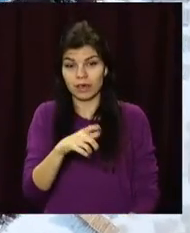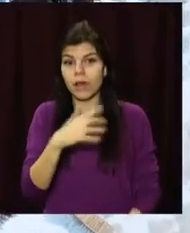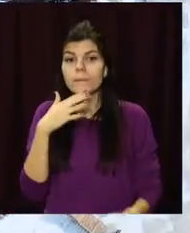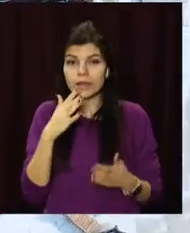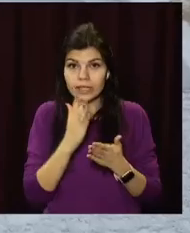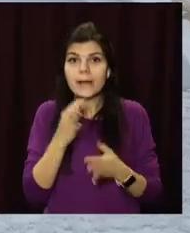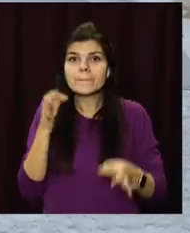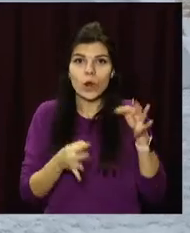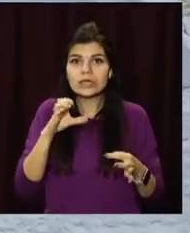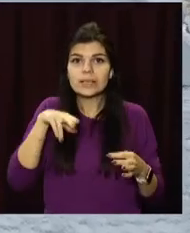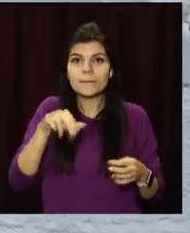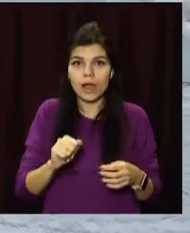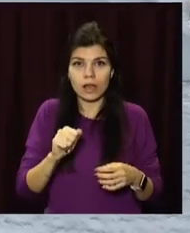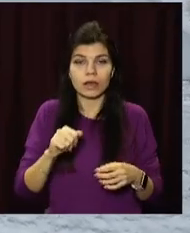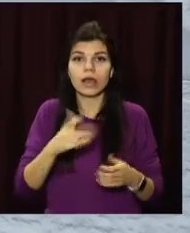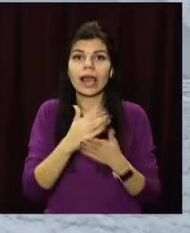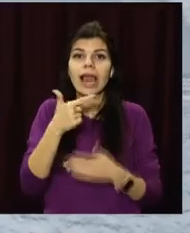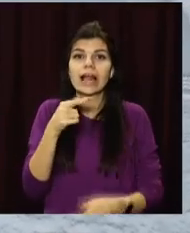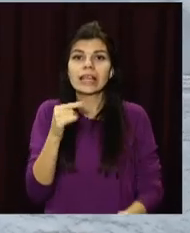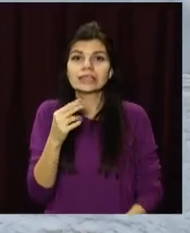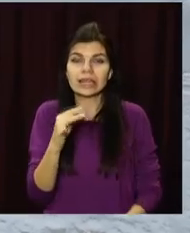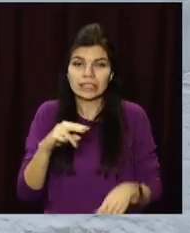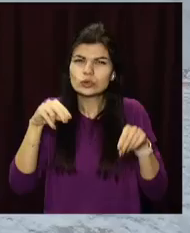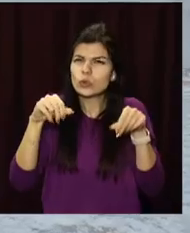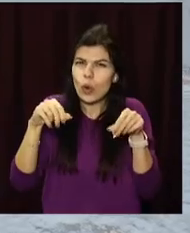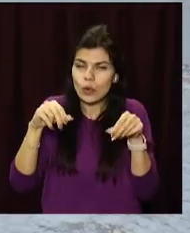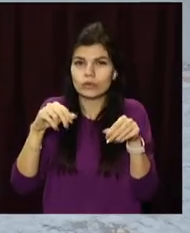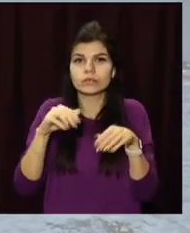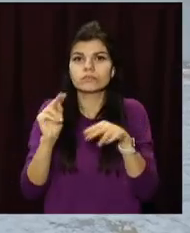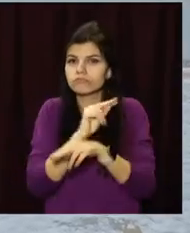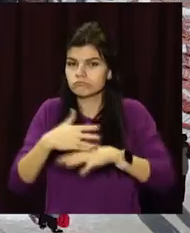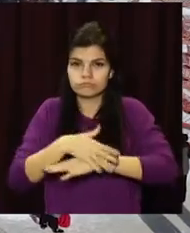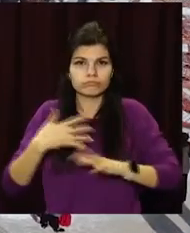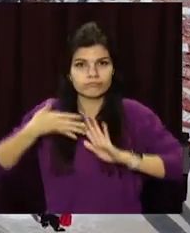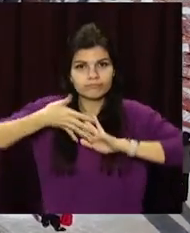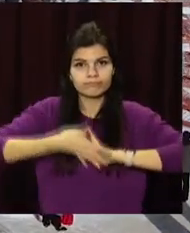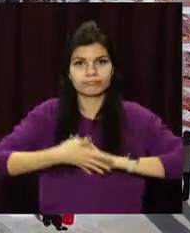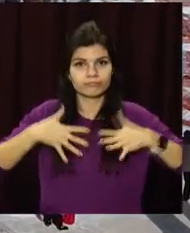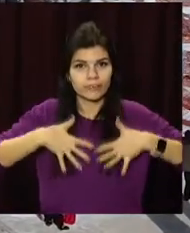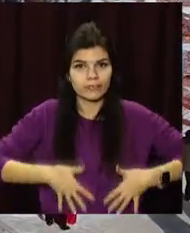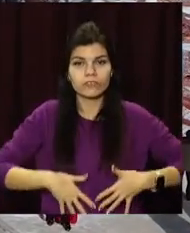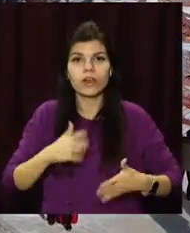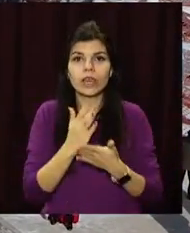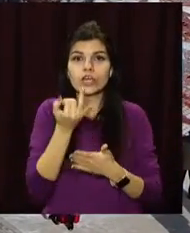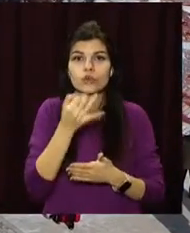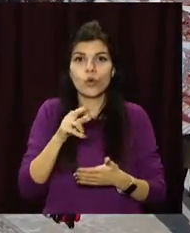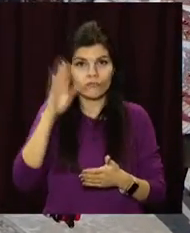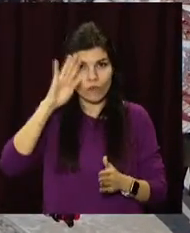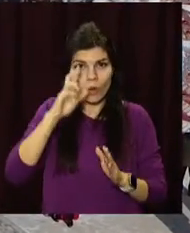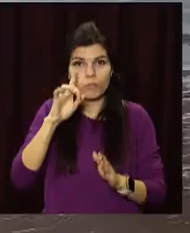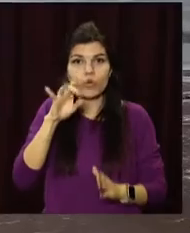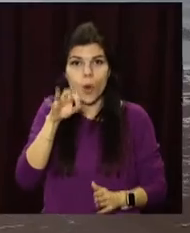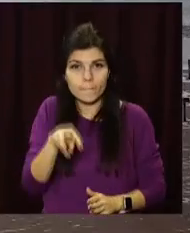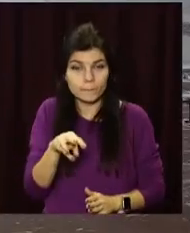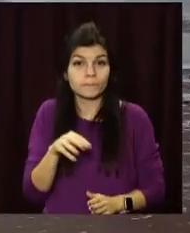терми чимало природних спазон. Тут можна оздоровитися у гліцериновому та солоному озерах. На території комплексу джерело